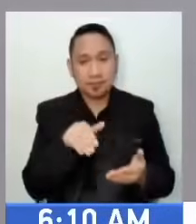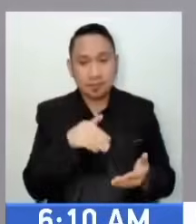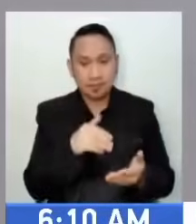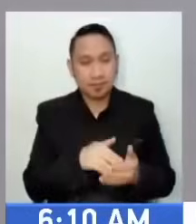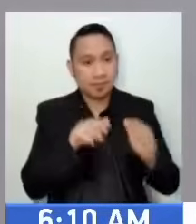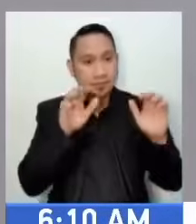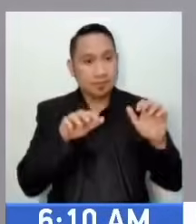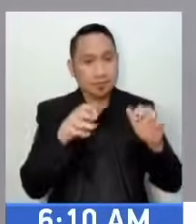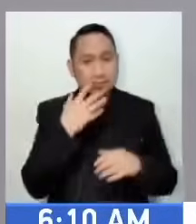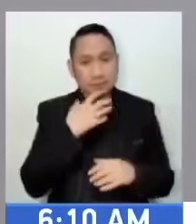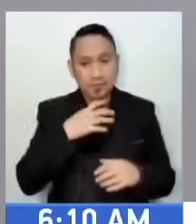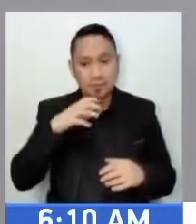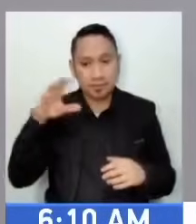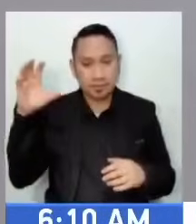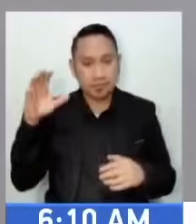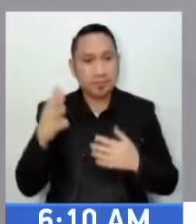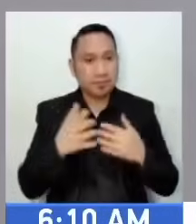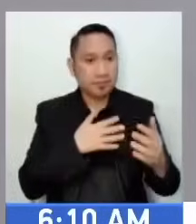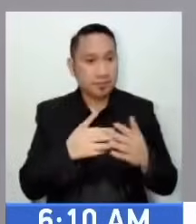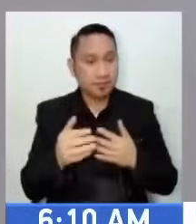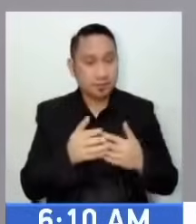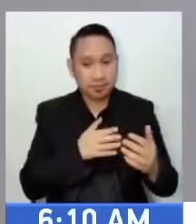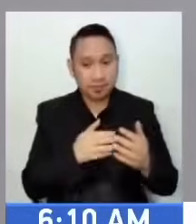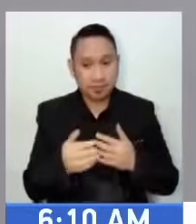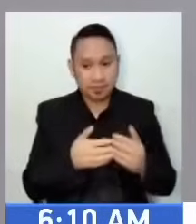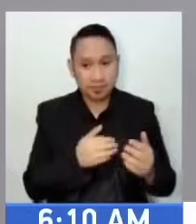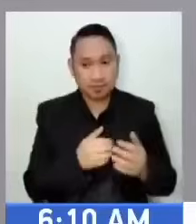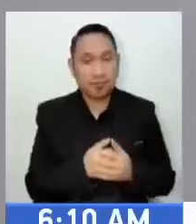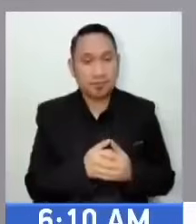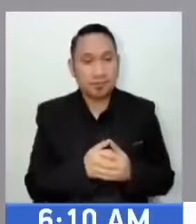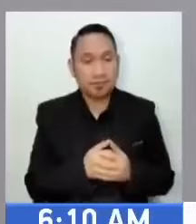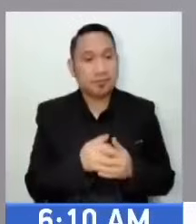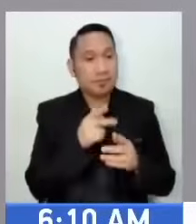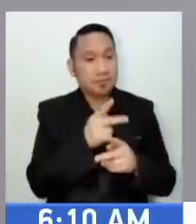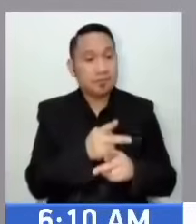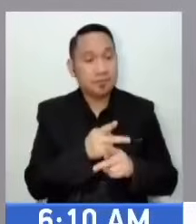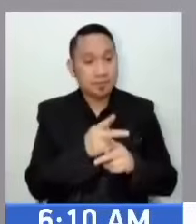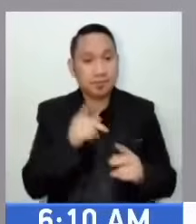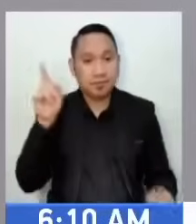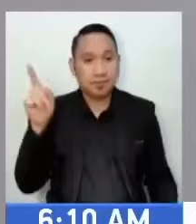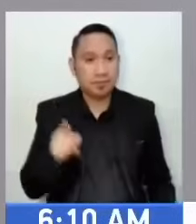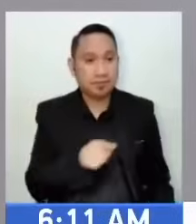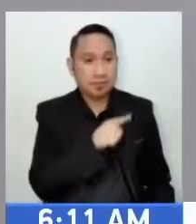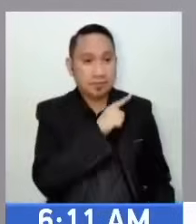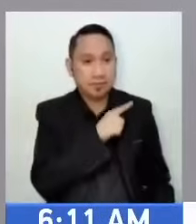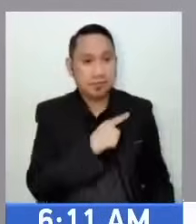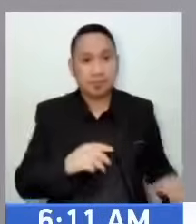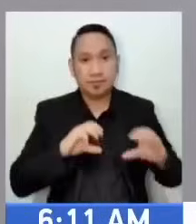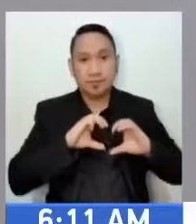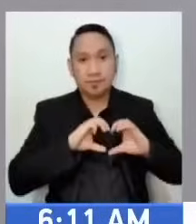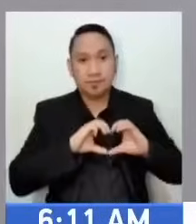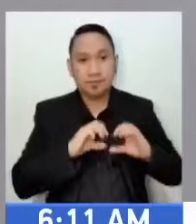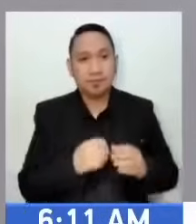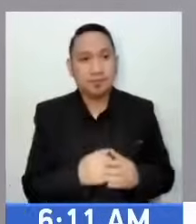ano man ang panahon, know the weather before you go para mark safe lagi, mga kapuso.